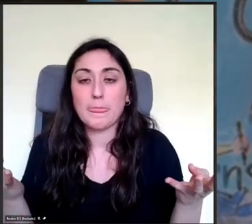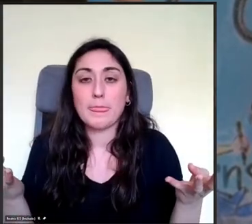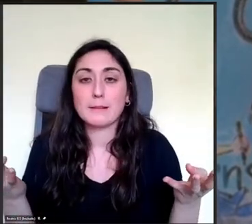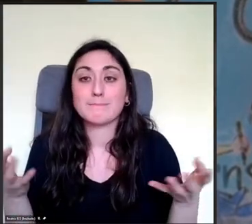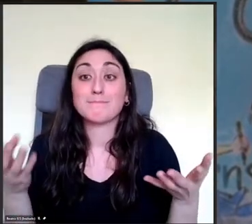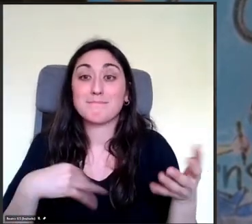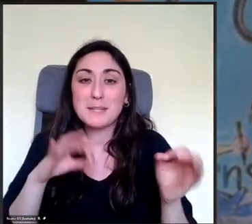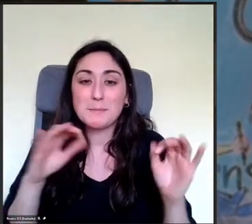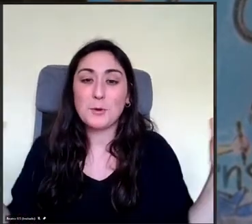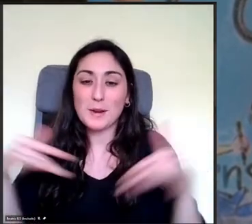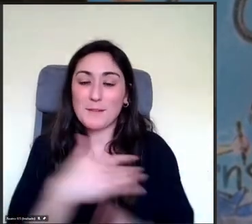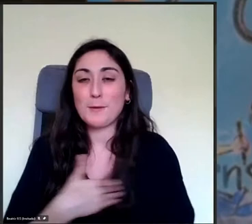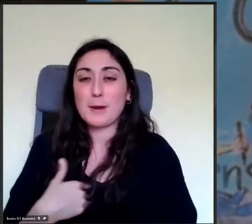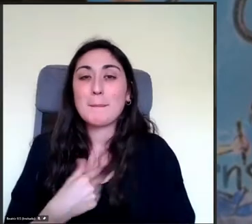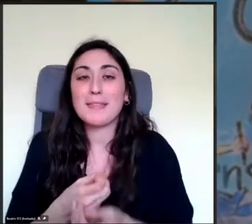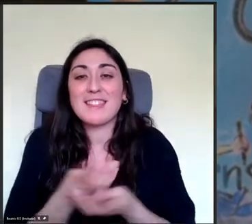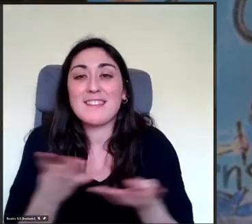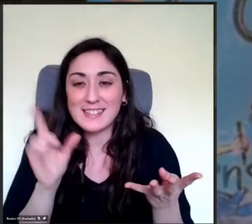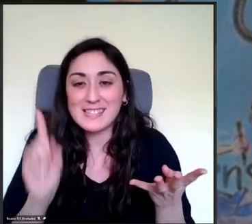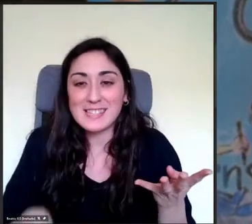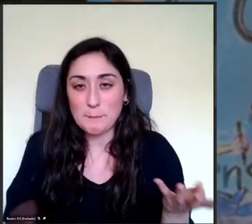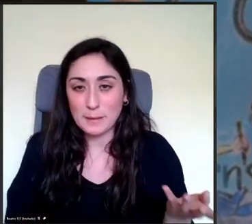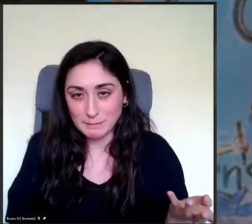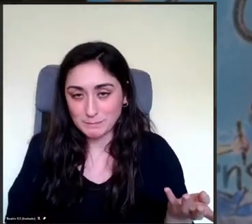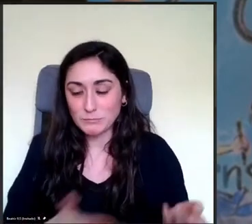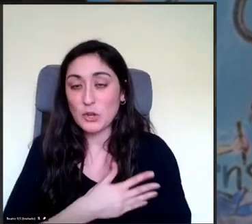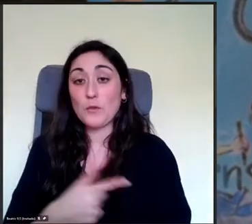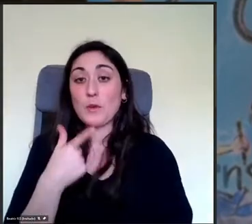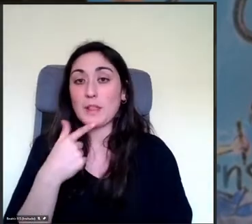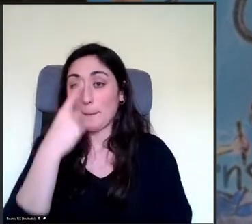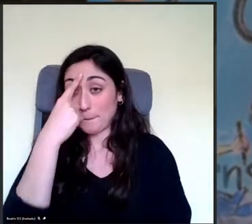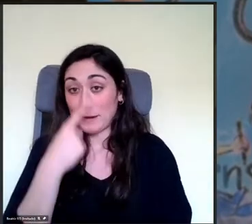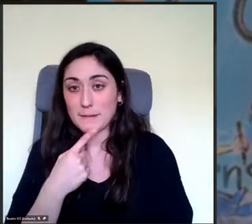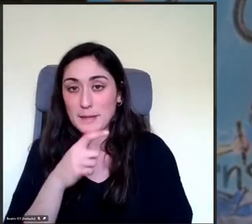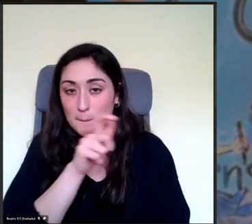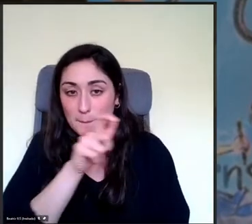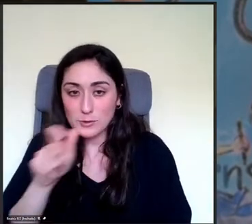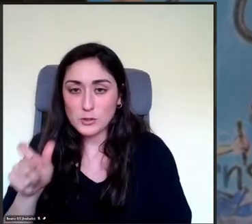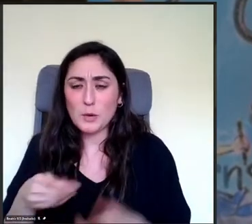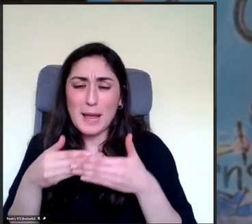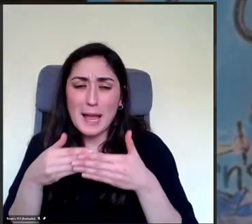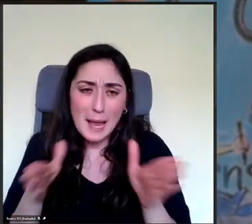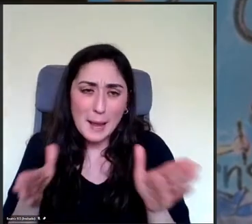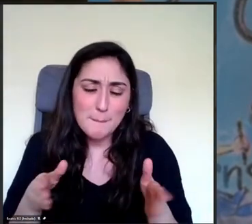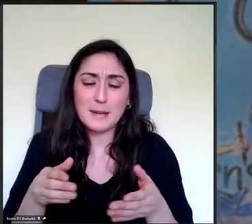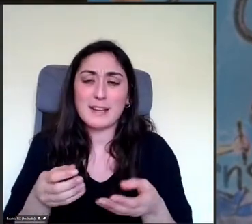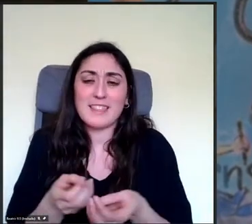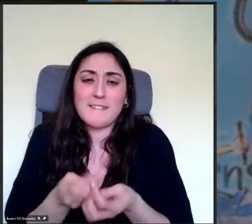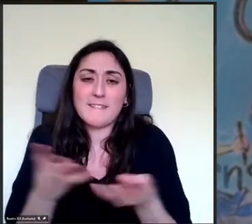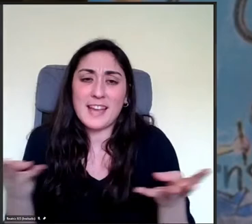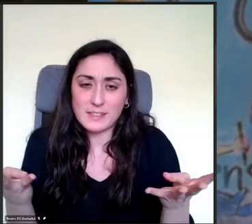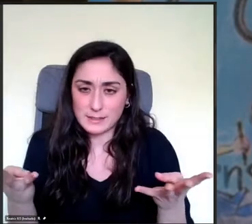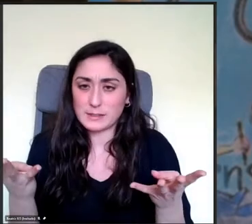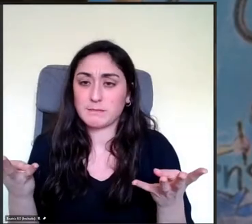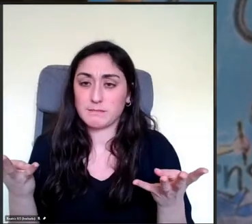Per tant, volem que el perfil dels participants sigui tan ampli, tan divers, i això vol dir